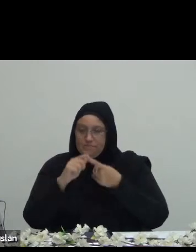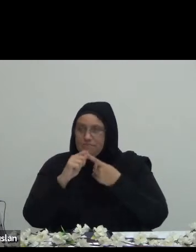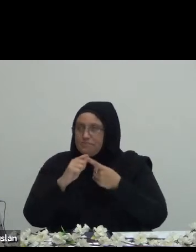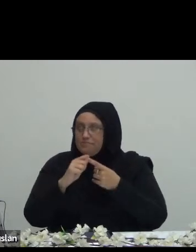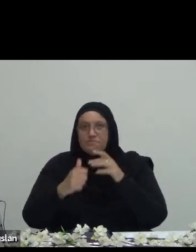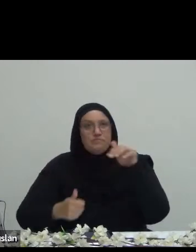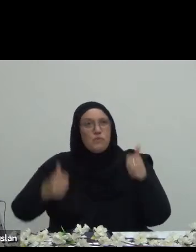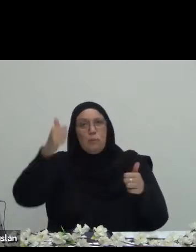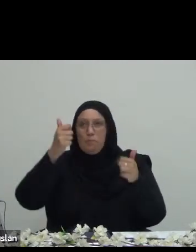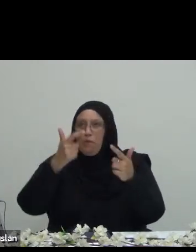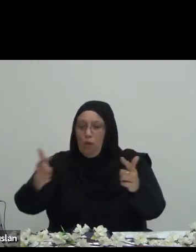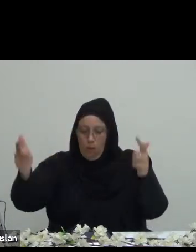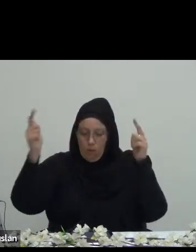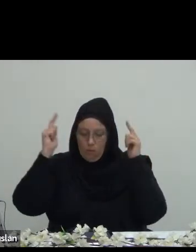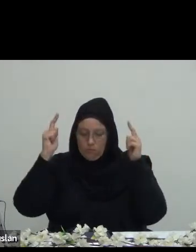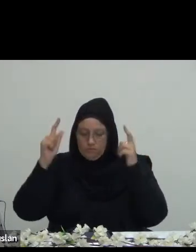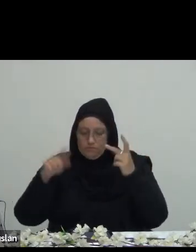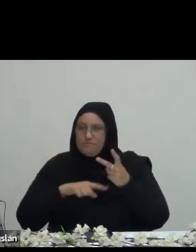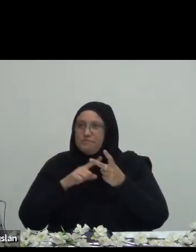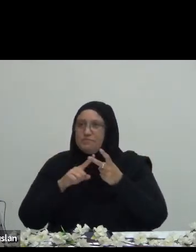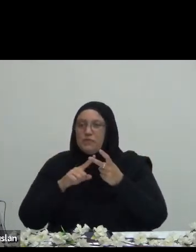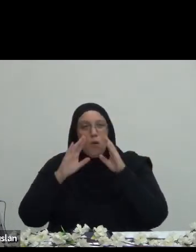المصور.